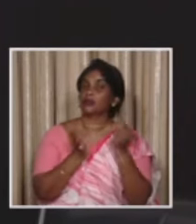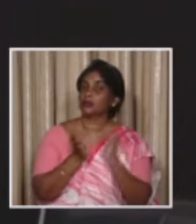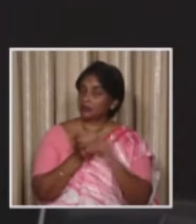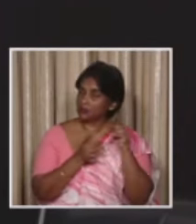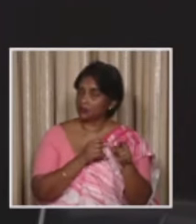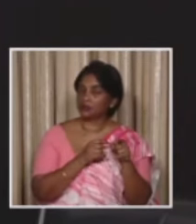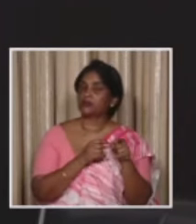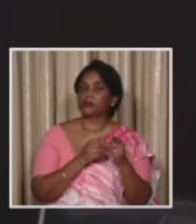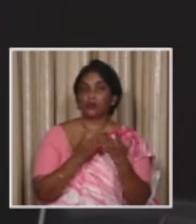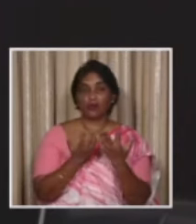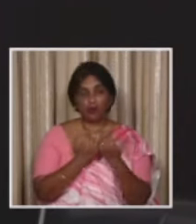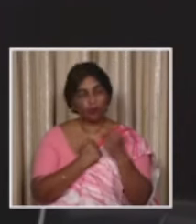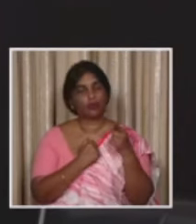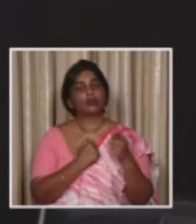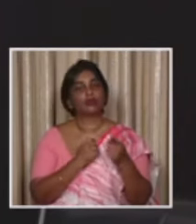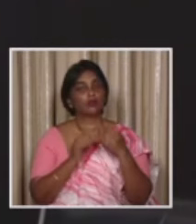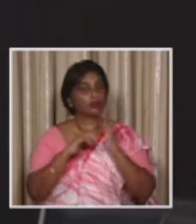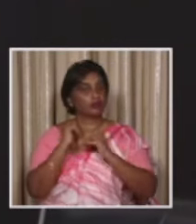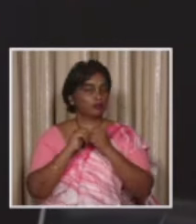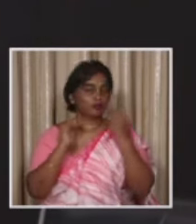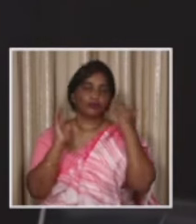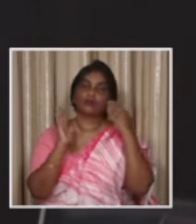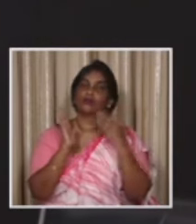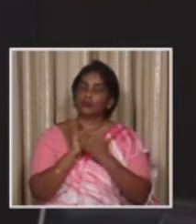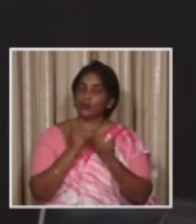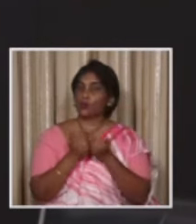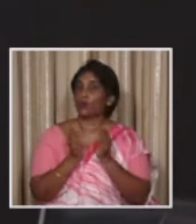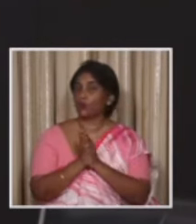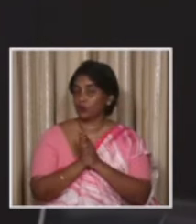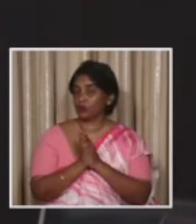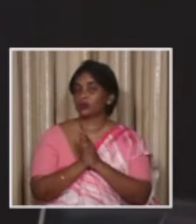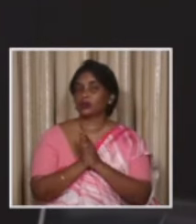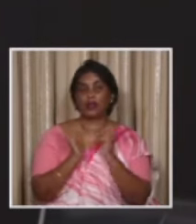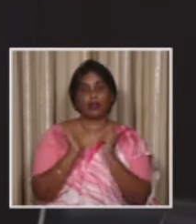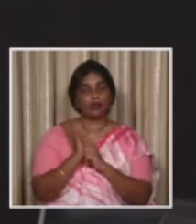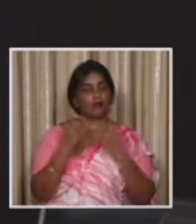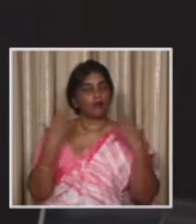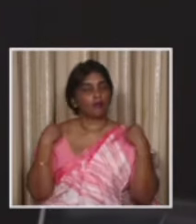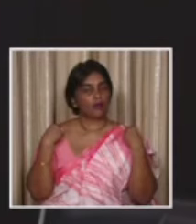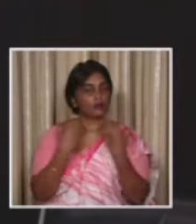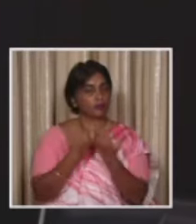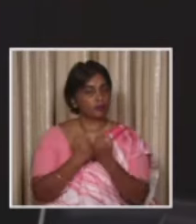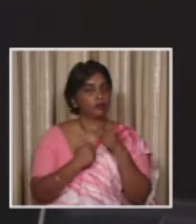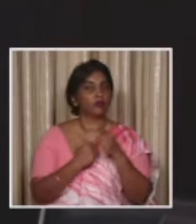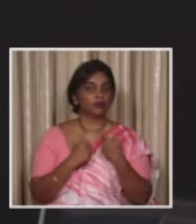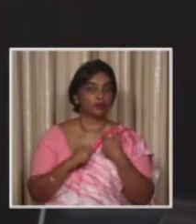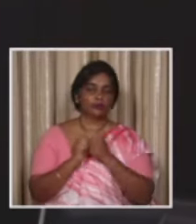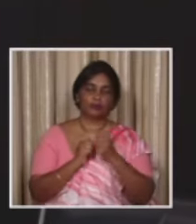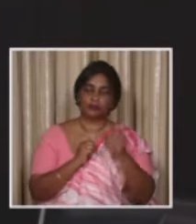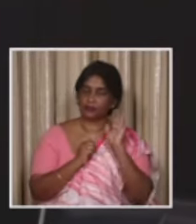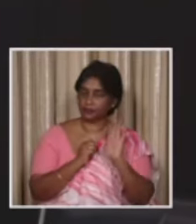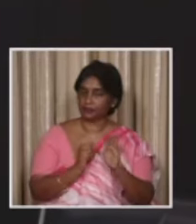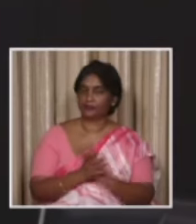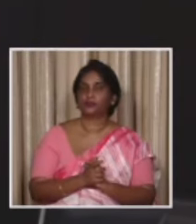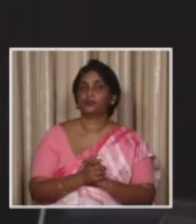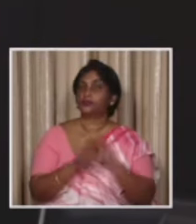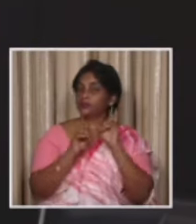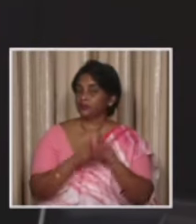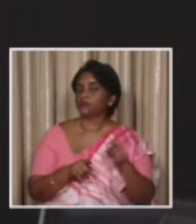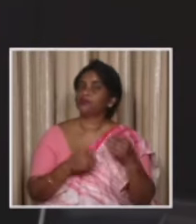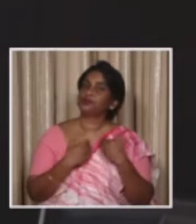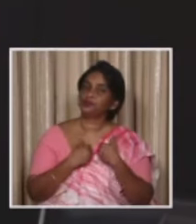එයාට අවශ්‍ය කරන තත්ත්වය ලබා ගන්න තමන්ට අවශ්‍ය කරන ණය පහසුකම් ලබා ගන්න අපිට කටයුතු කරන්න හැදුණා. එතකොට